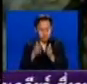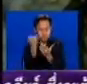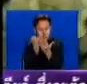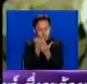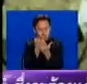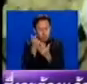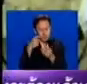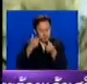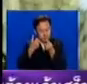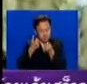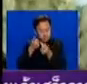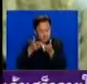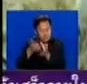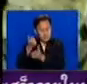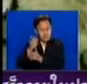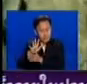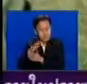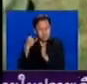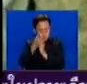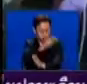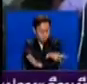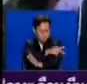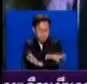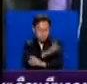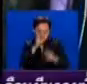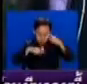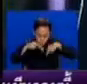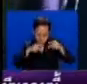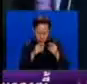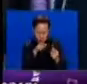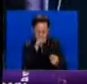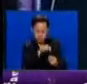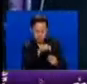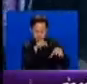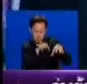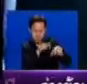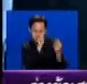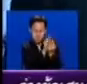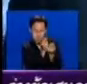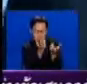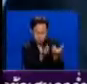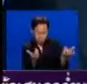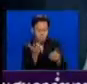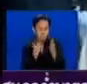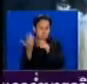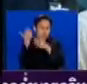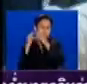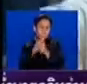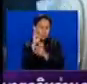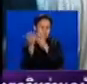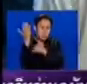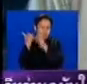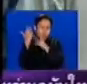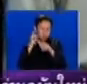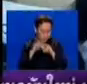ดภูเก็ตได้เดินทางไปตรวจสอบหลังขุดพบโบราณวัตถุยุคก่อนประวัติศาสตร์ที่บริเวณสำนักสงฆ์ถ้ำเขาทร